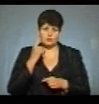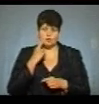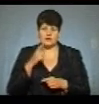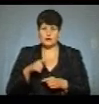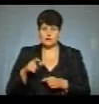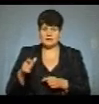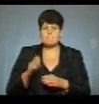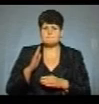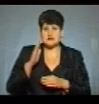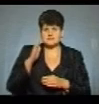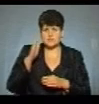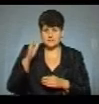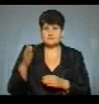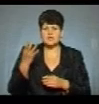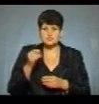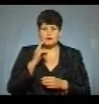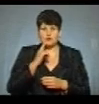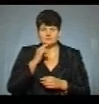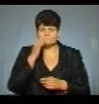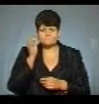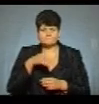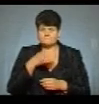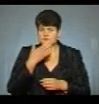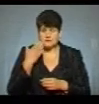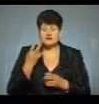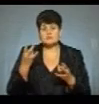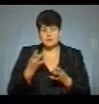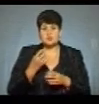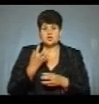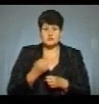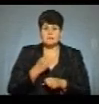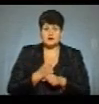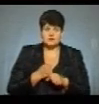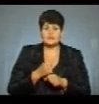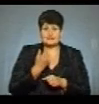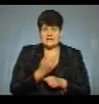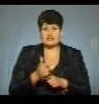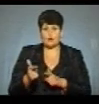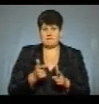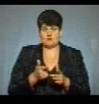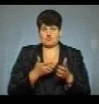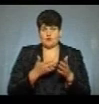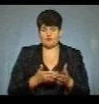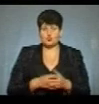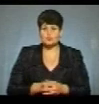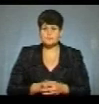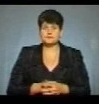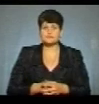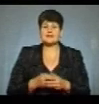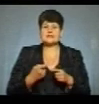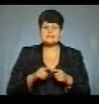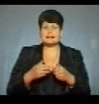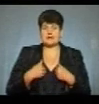людей, перспективних, але ще поки не досвідчених, над чим треба працювати, над їхньою підготовкою. І це